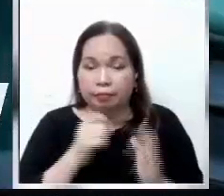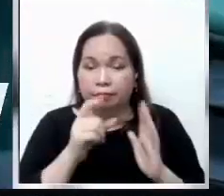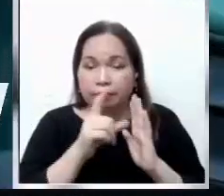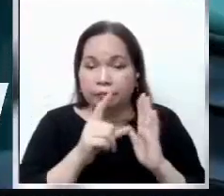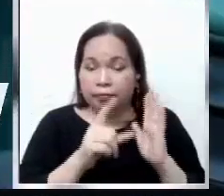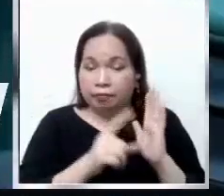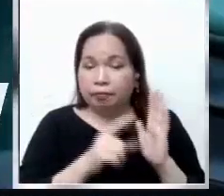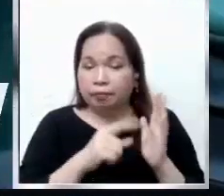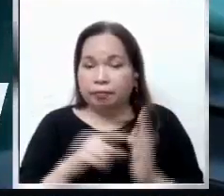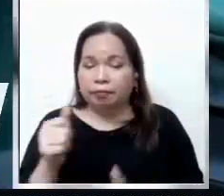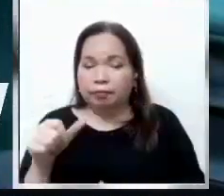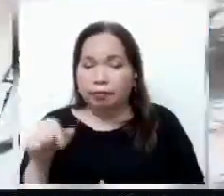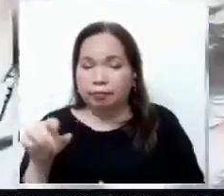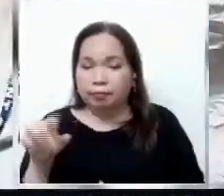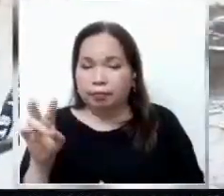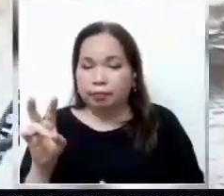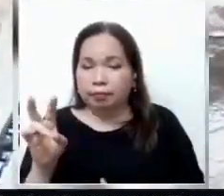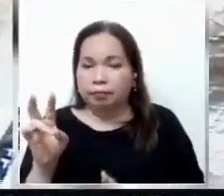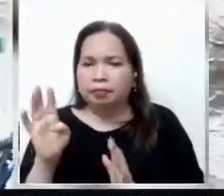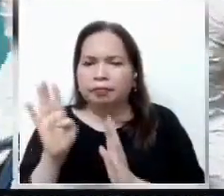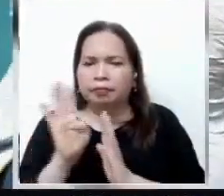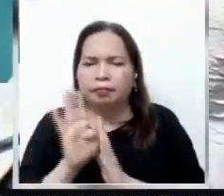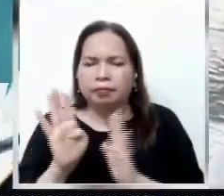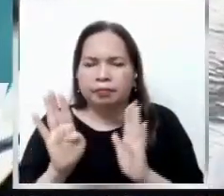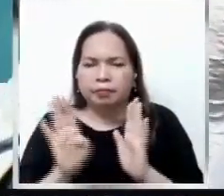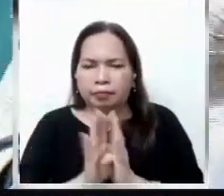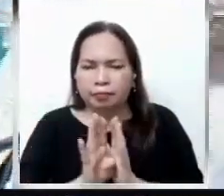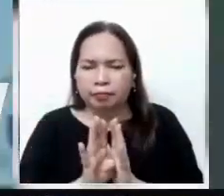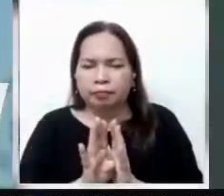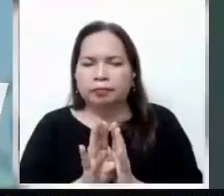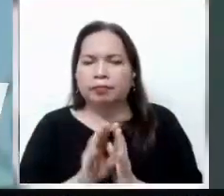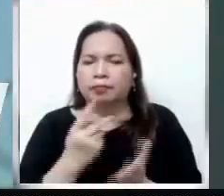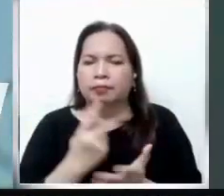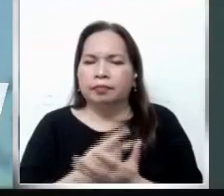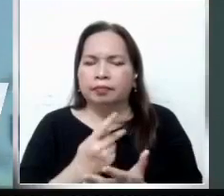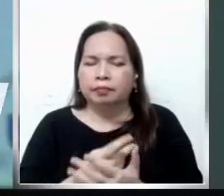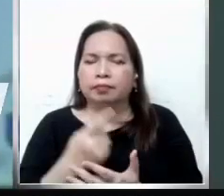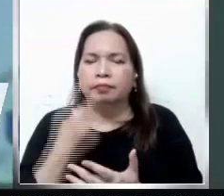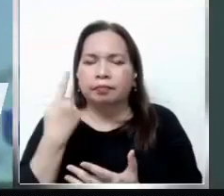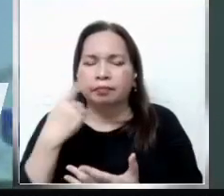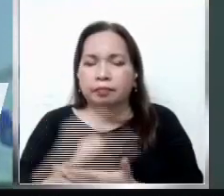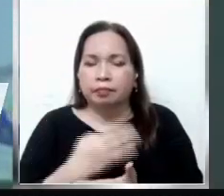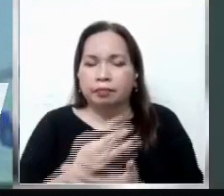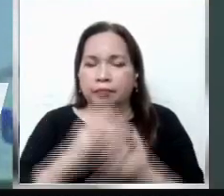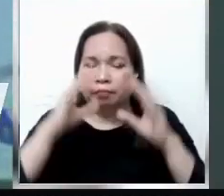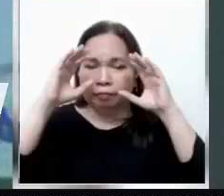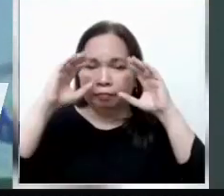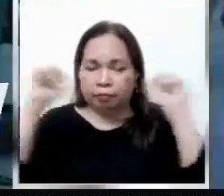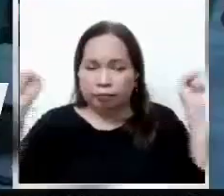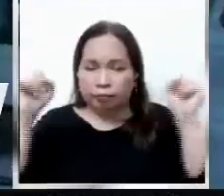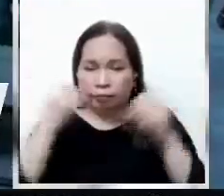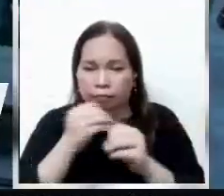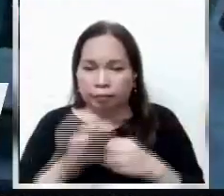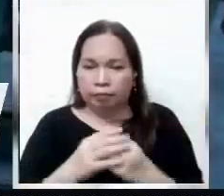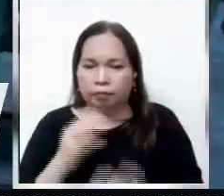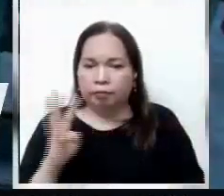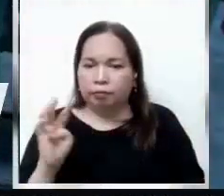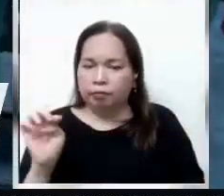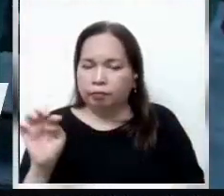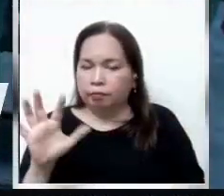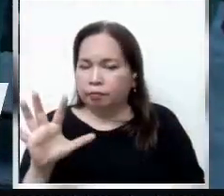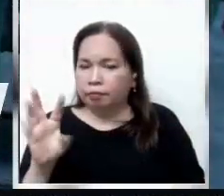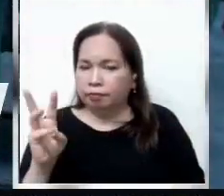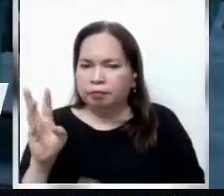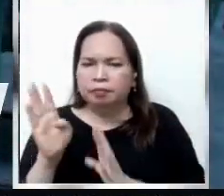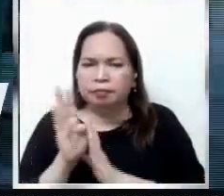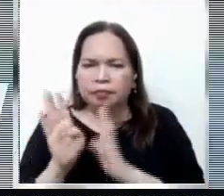billion peso 2024 budget ng Office of the President na merong 4.56 billion pesos na confidential at intelligence funds.